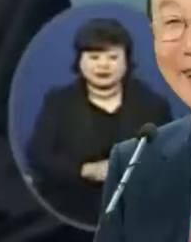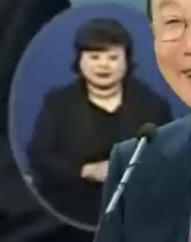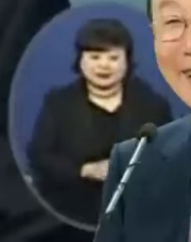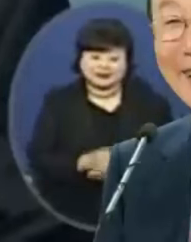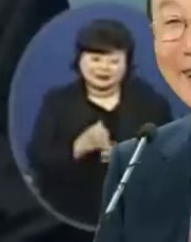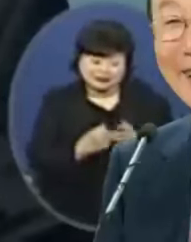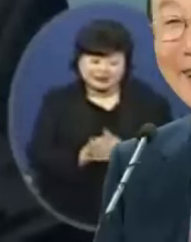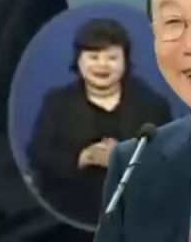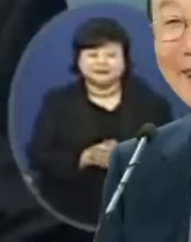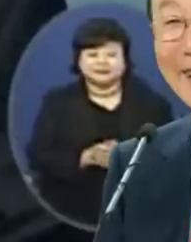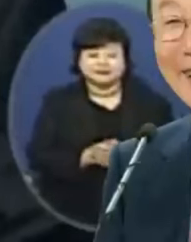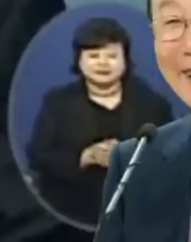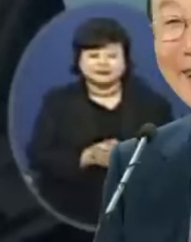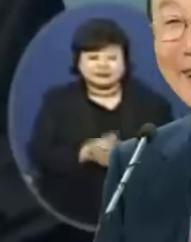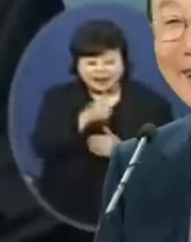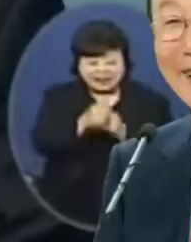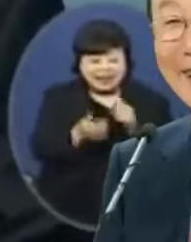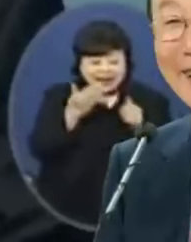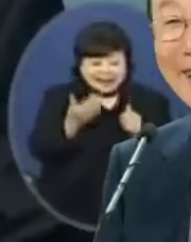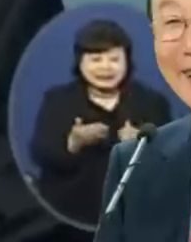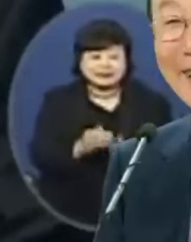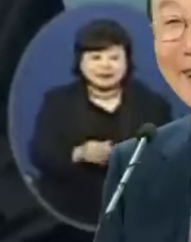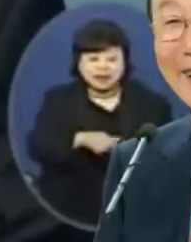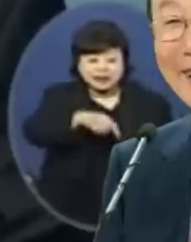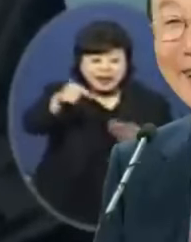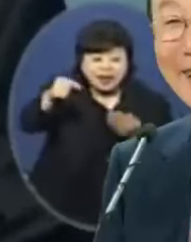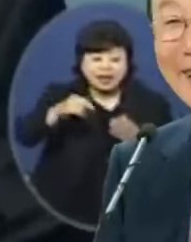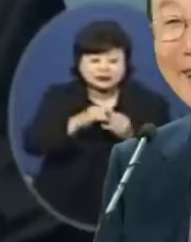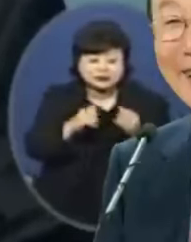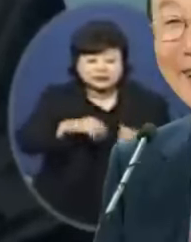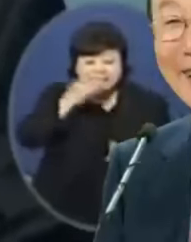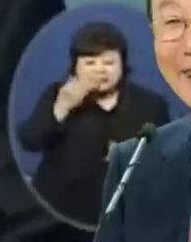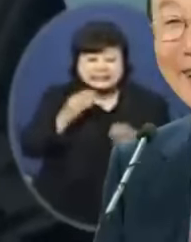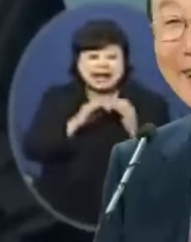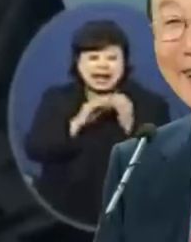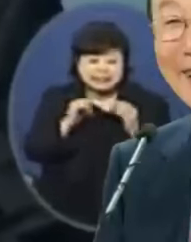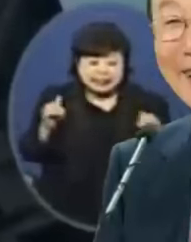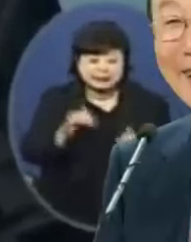그러므로 하나님의 택하신 민족인 이스라엘은